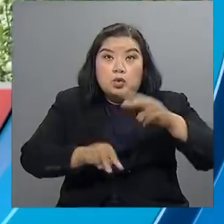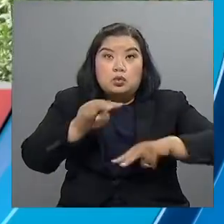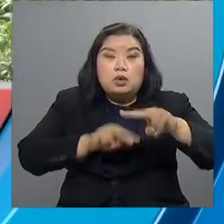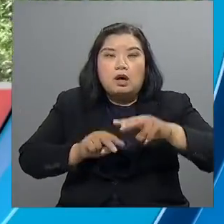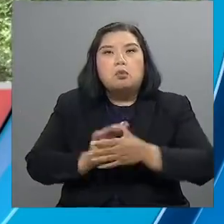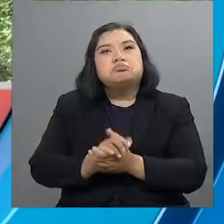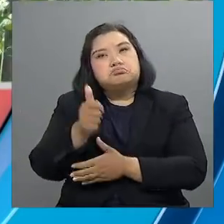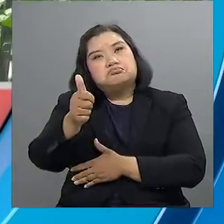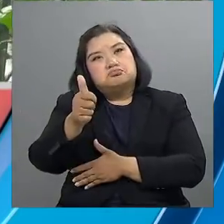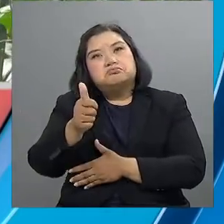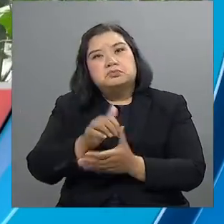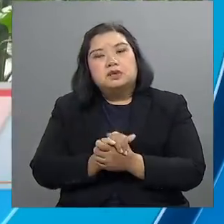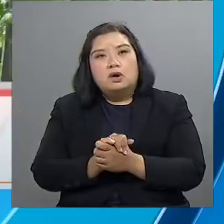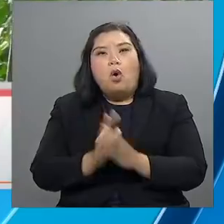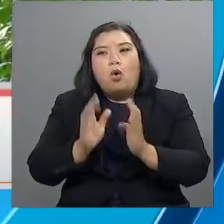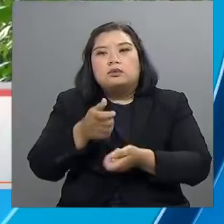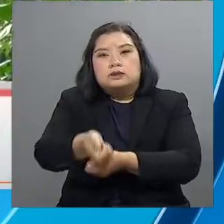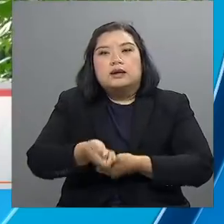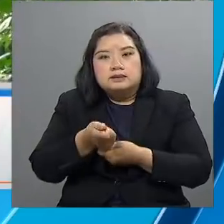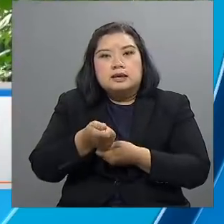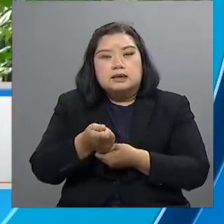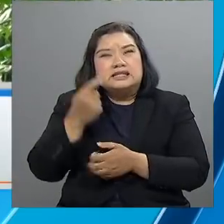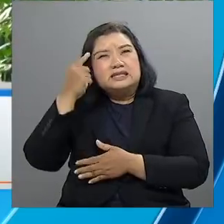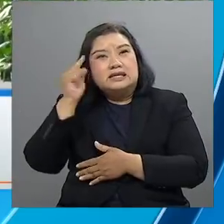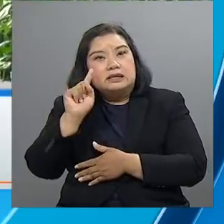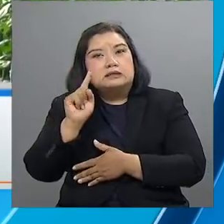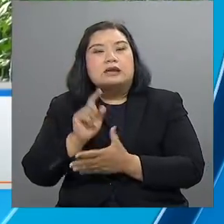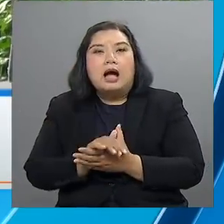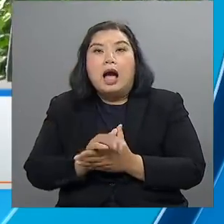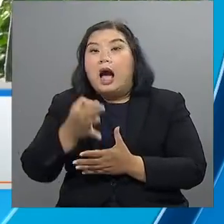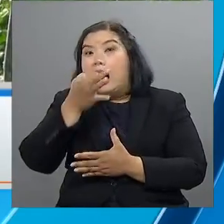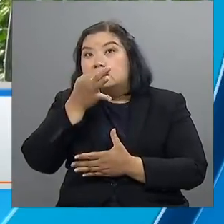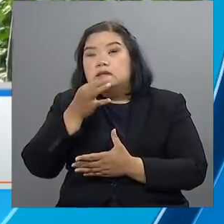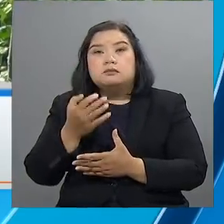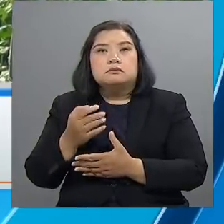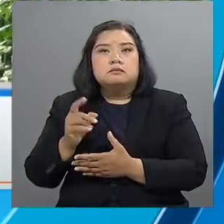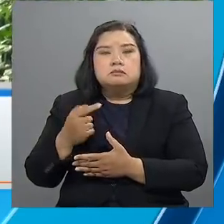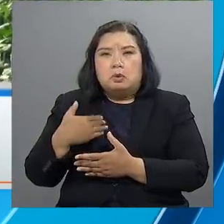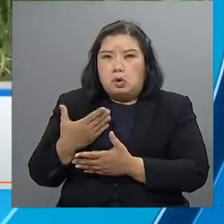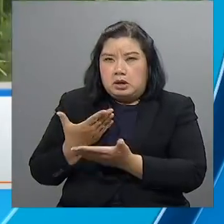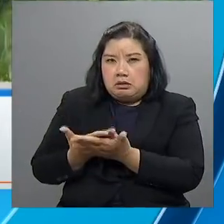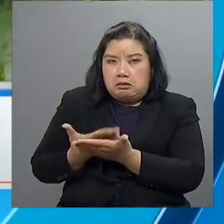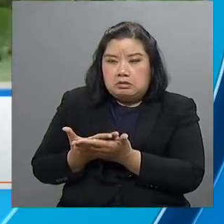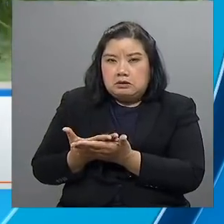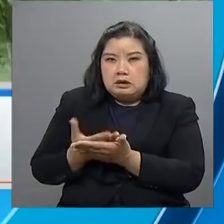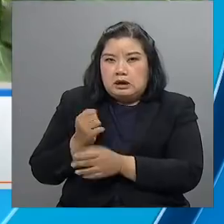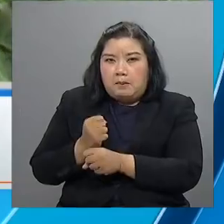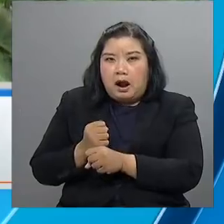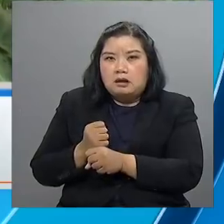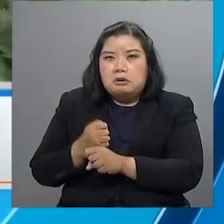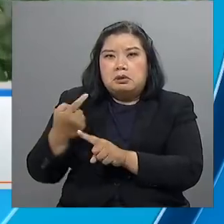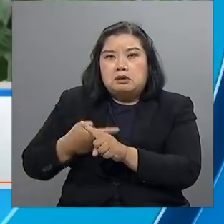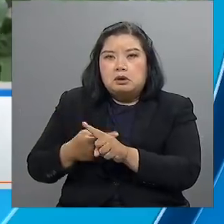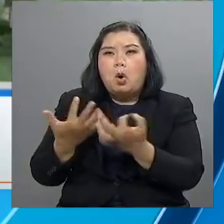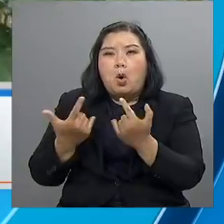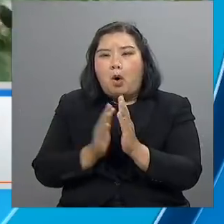ไม่ใช่คนที่จะบอกว่าเป็นอาชีพสายอาชีพที่แบบโอ้โหกว่าจะได้เงินยากลำบากไม่นะฮะทำเนี่ยก็คือได้เงินเยอะ